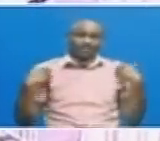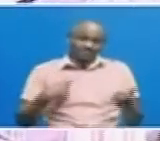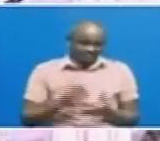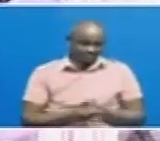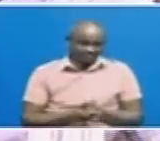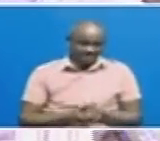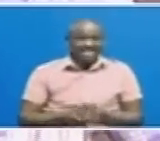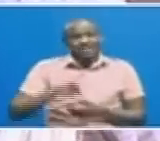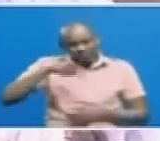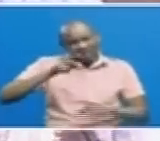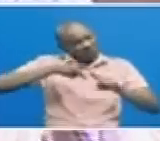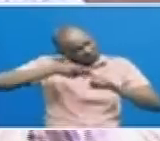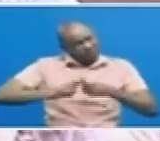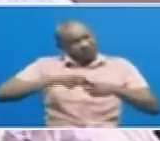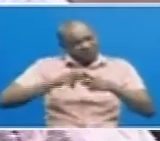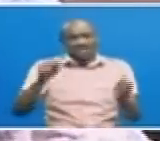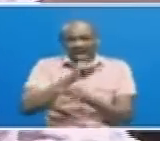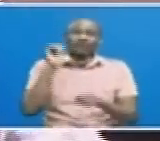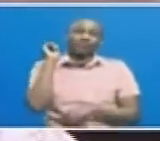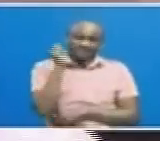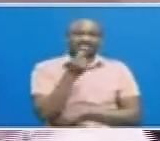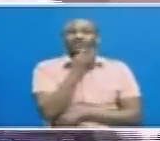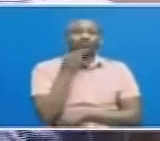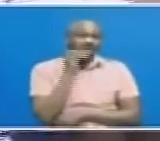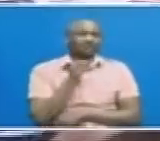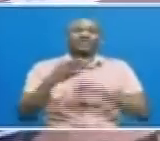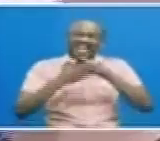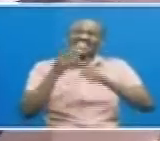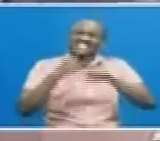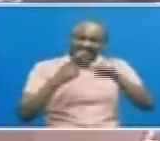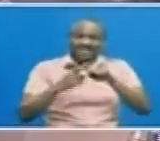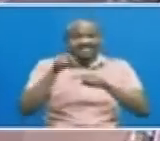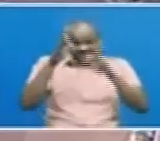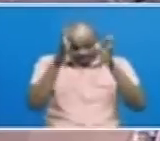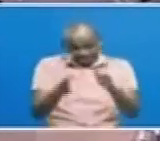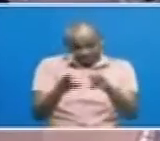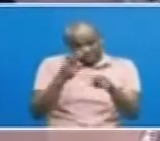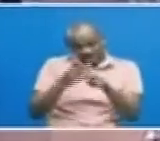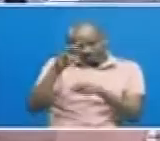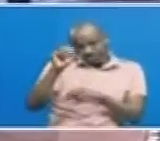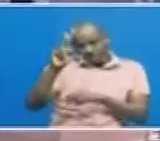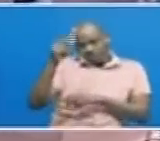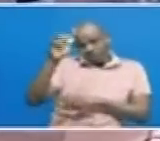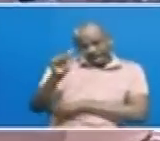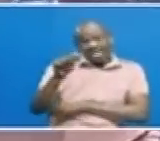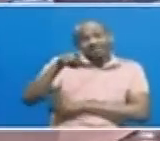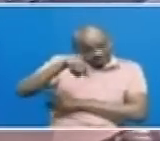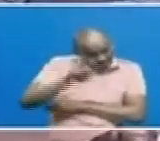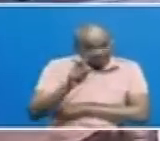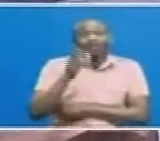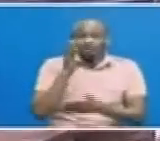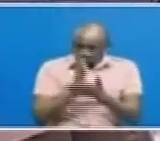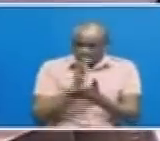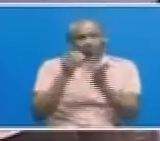ya kuunda magari ya hayati Mzee Jomo Kenyatta kwa zaidi ya miaka 9, Muya wa Mercedes anasema kwamba angali anaishi katika lindi